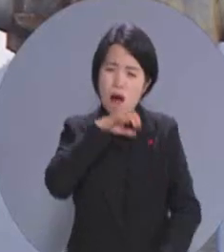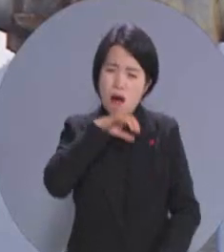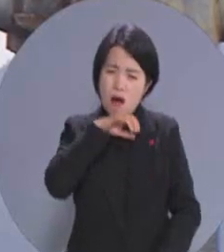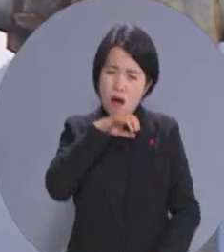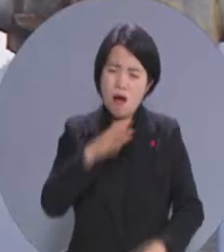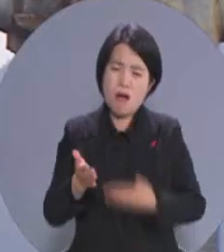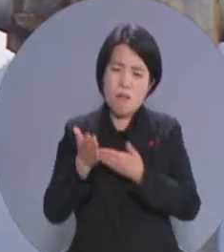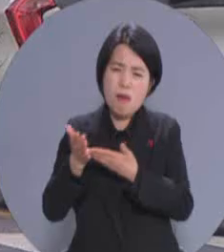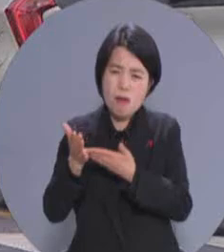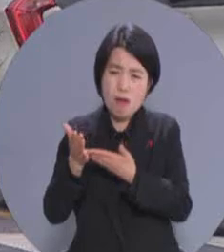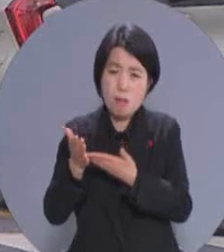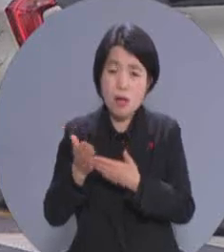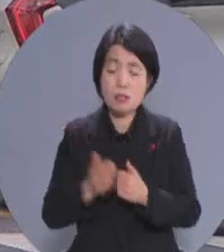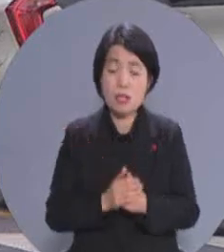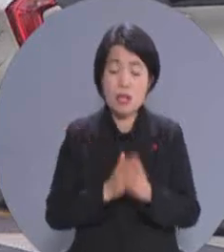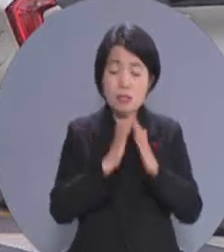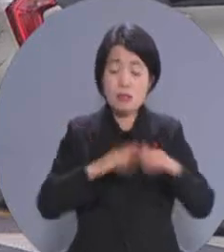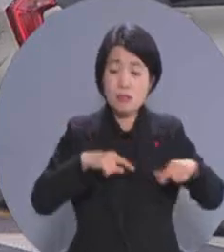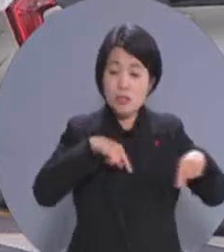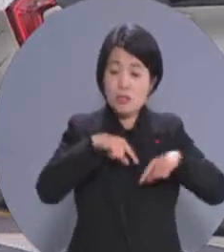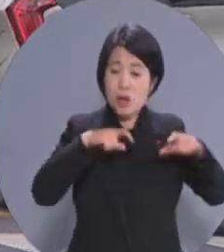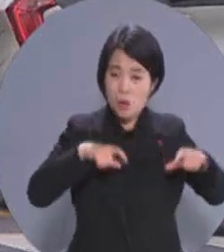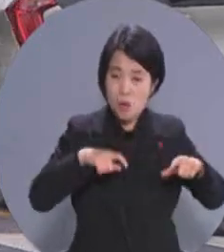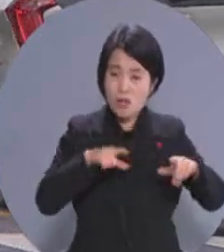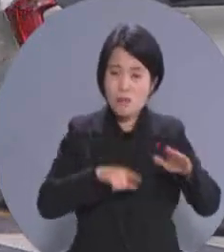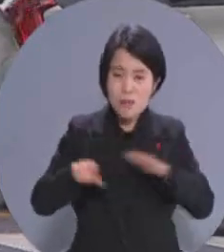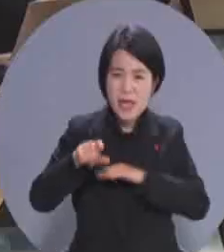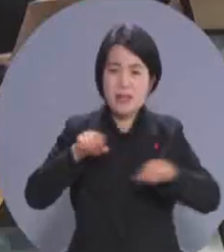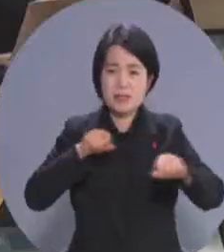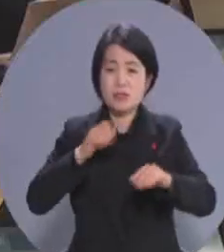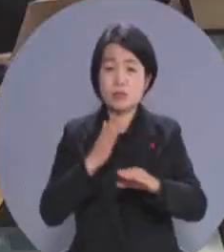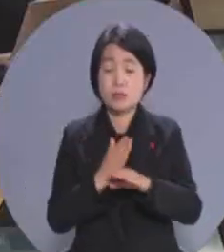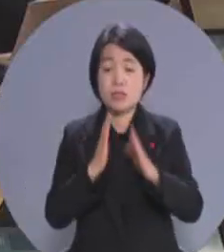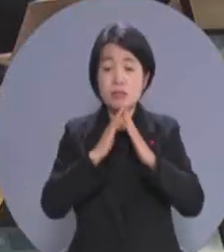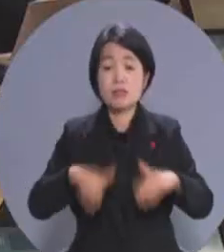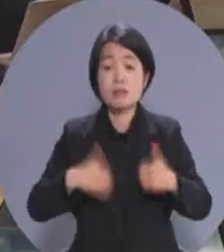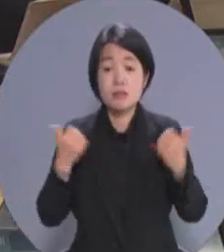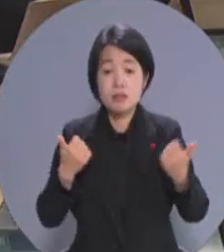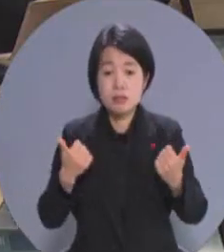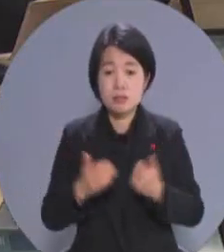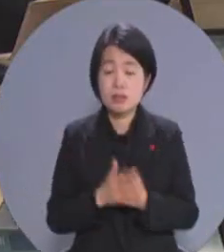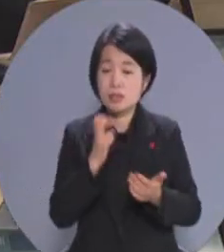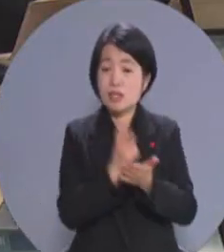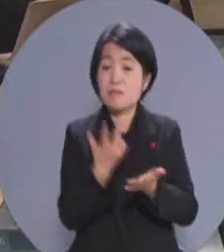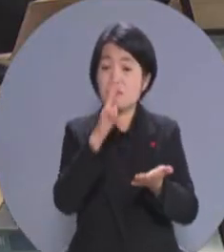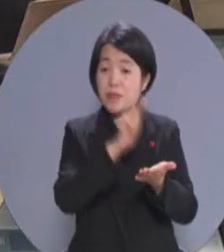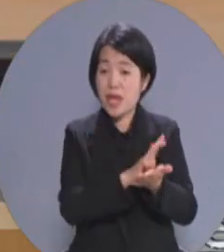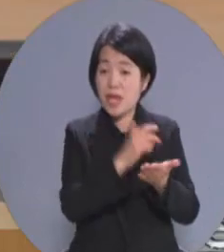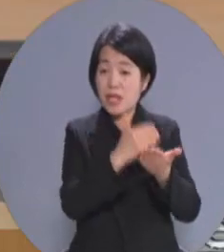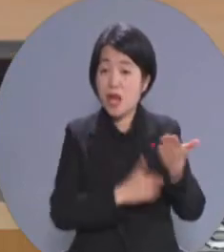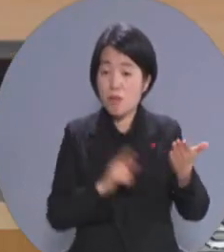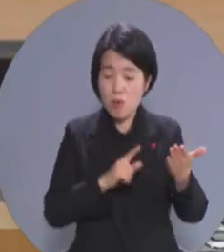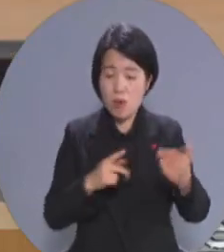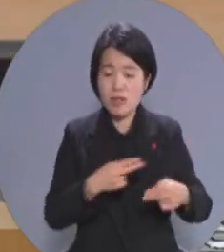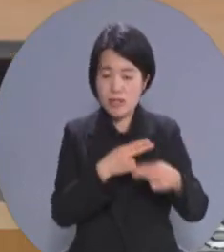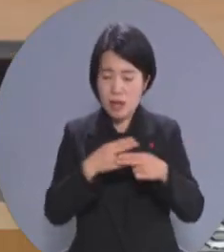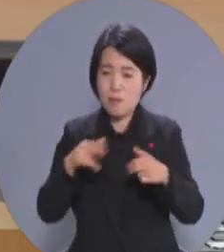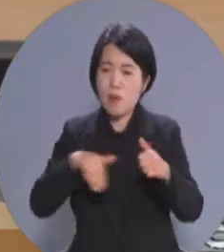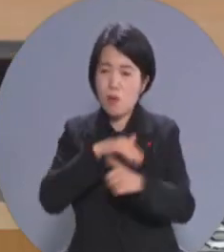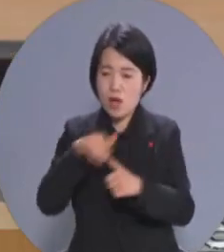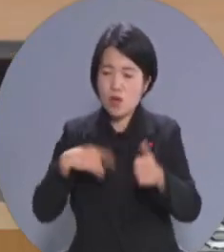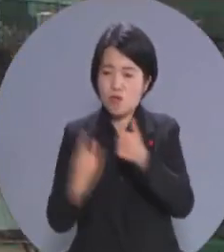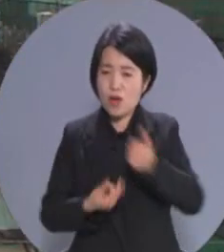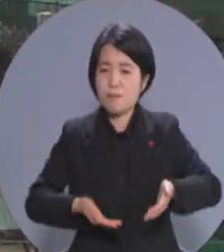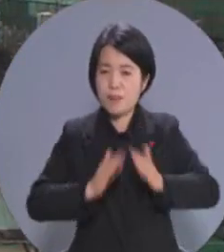목소리가 커지자 지역 정치권이 움직였습니다 전남도이는 조례를 만들어 댐 환경 특별위원회를